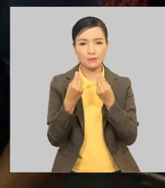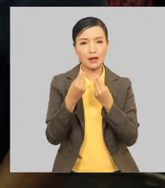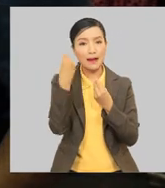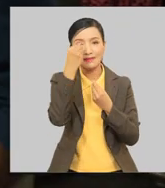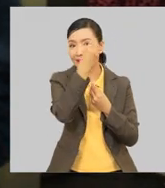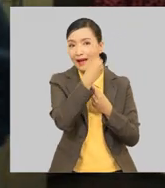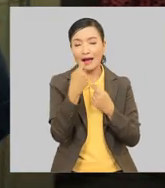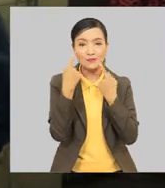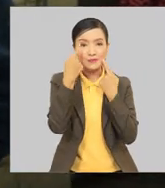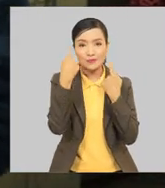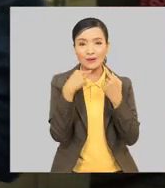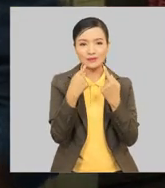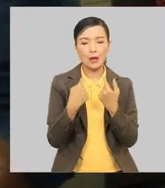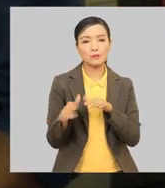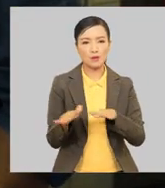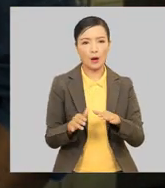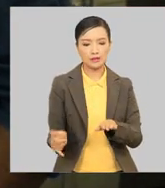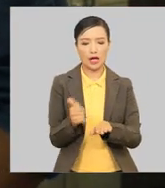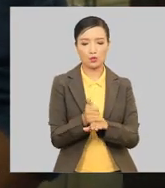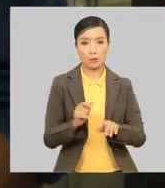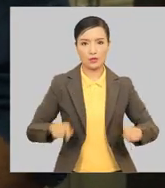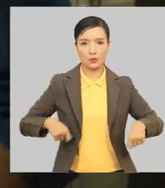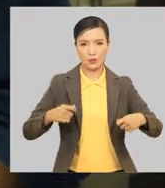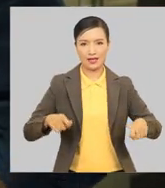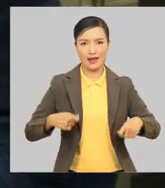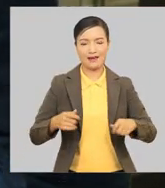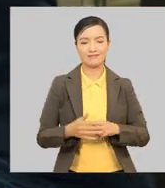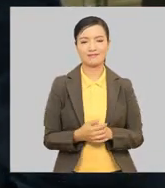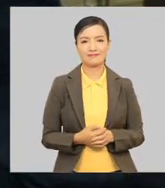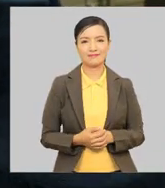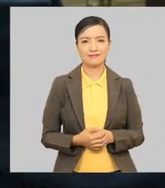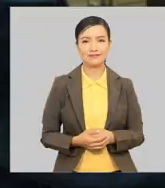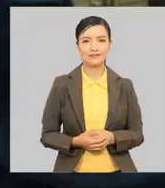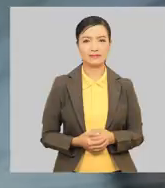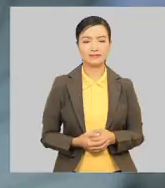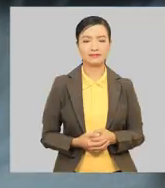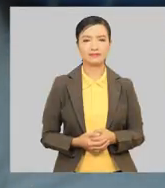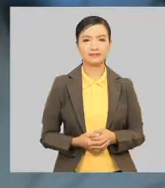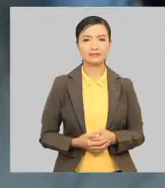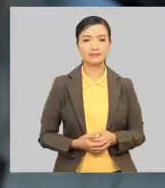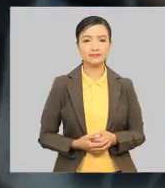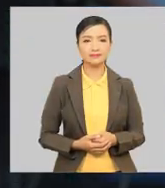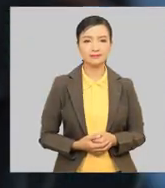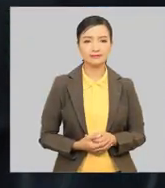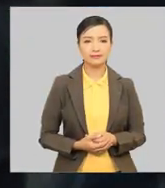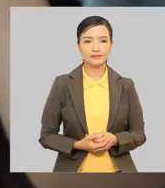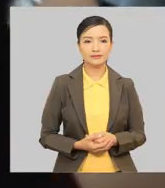กำลังแต่งหน้าแล้วก็เตรียมความพร้อมอยู่บนรถวีลแชร์เลยนะครับ